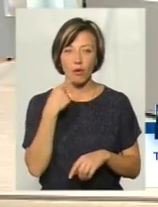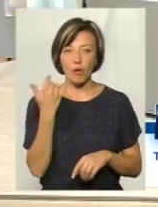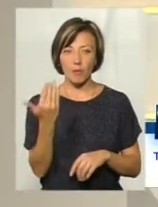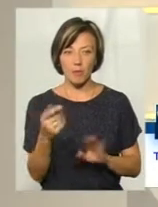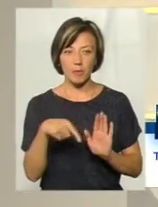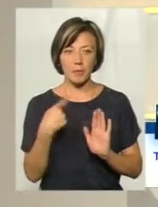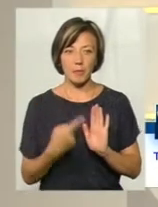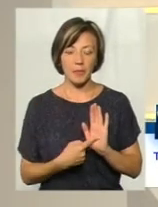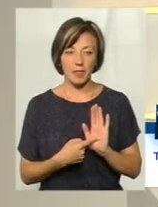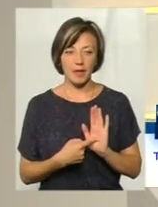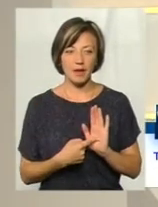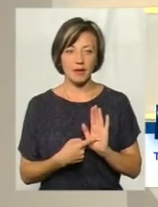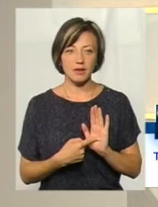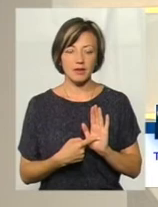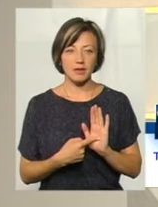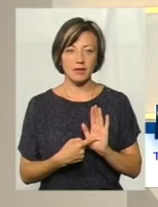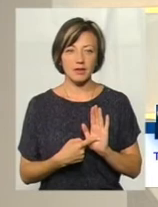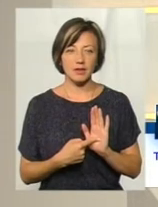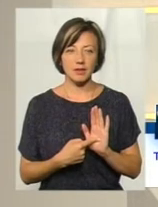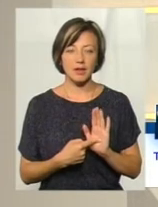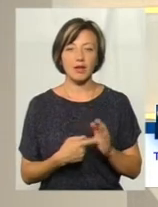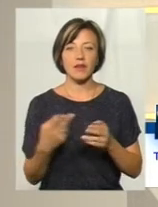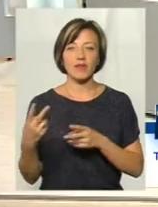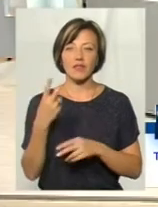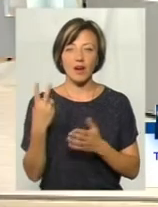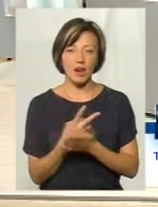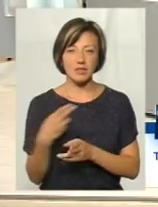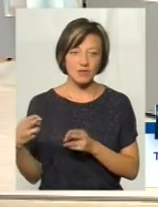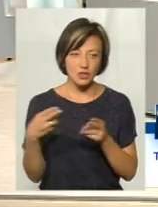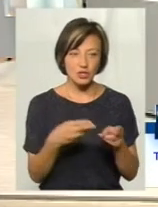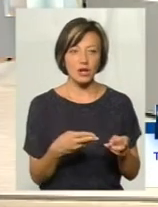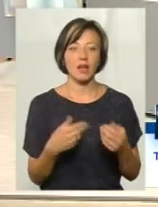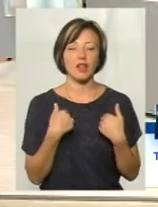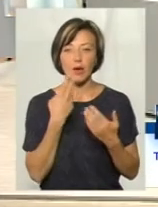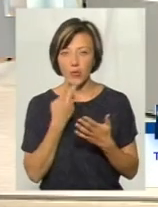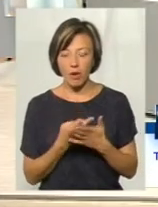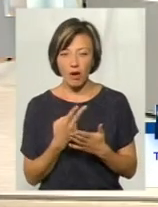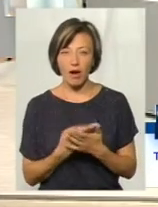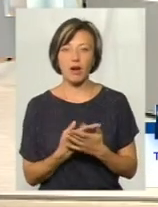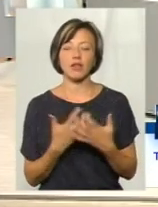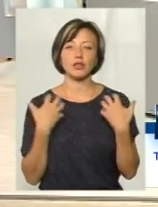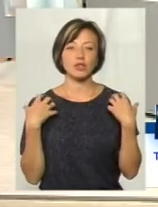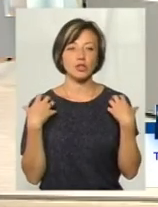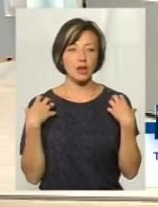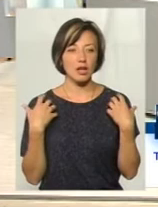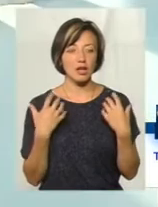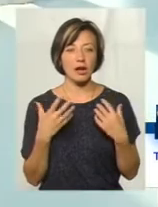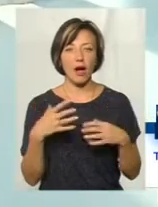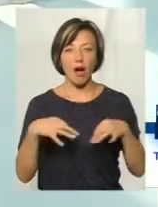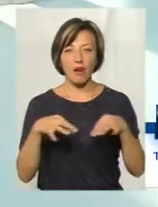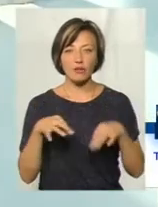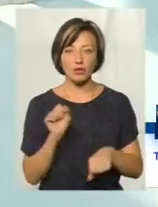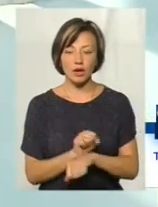вас питання ви як... Ви 2 рази виїжджали туди, от. Я вам показував, там і начальник... Автостоянки